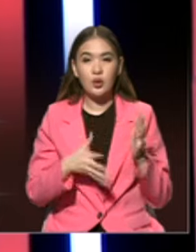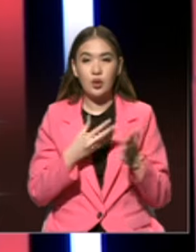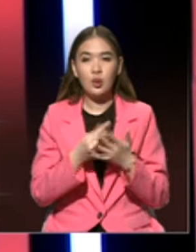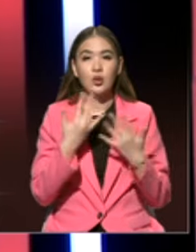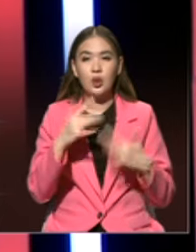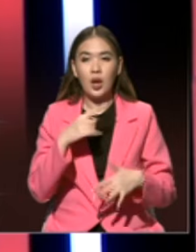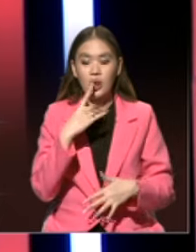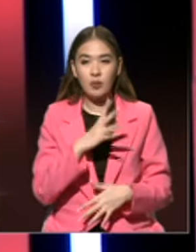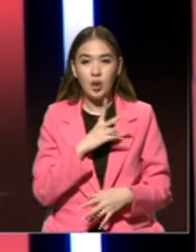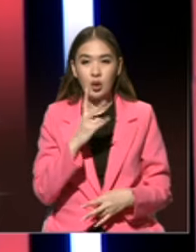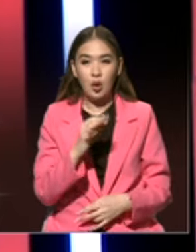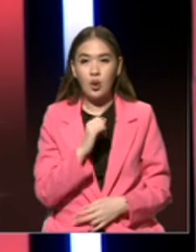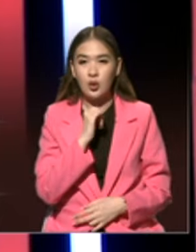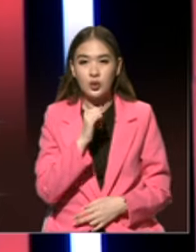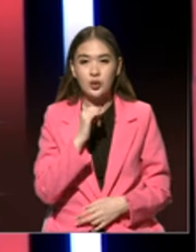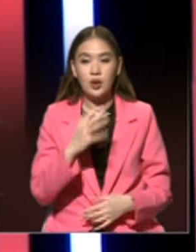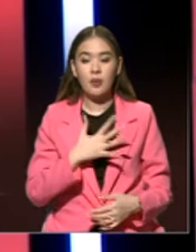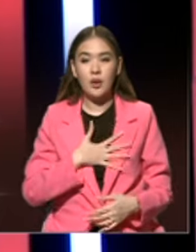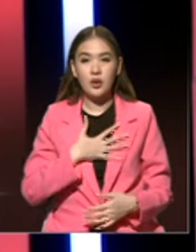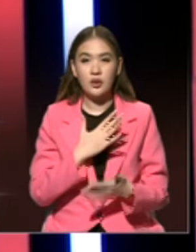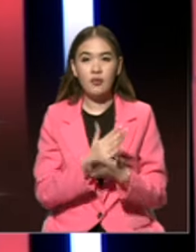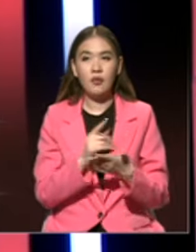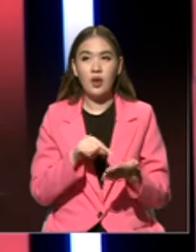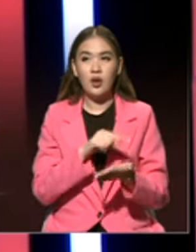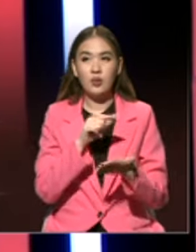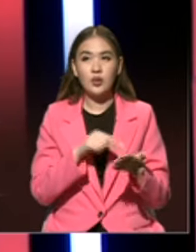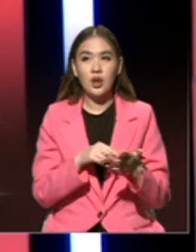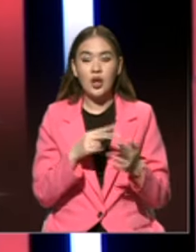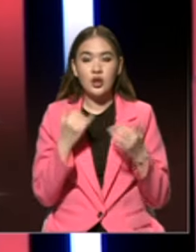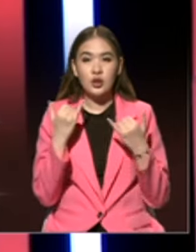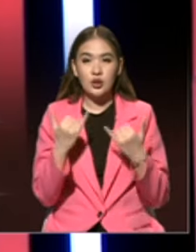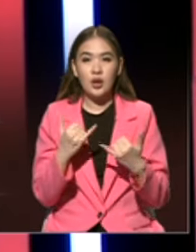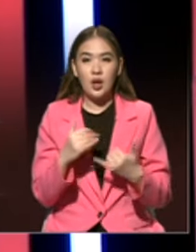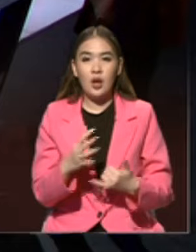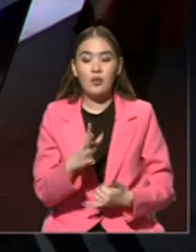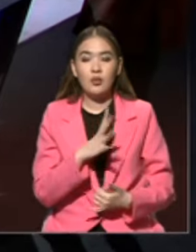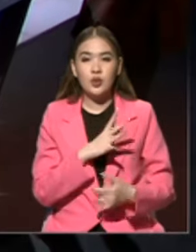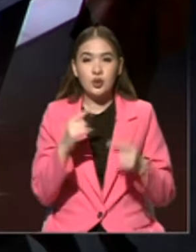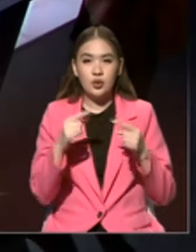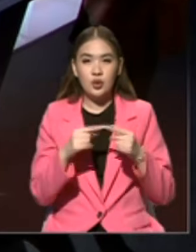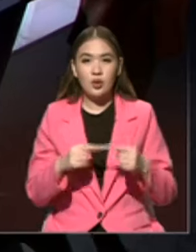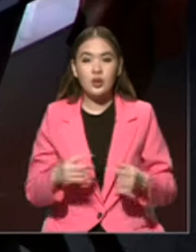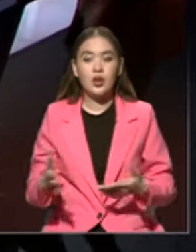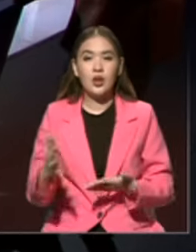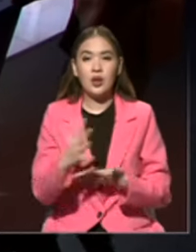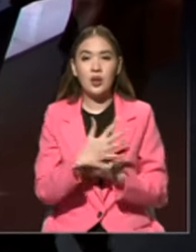Қостанай облысында алаңдатарлық сұрақ бар. Біз мына әріптестеріміз осы бүгін ресми ақпараттарды жинап